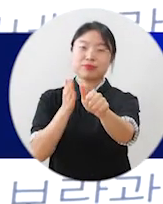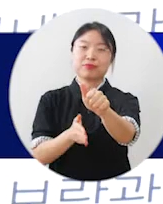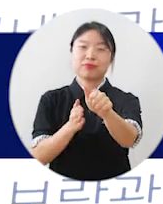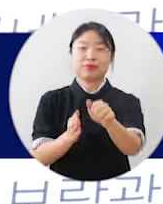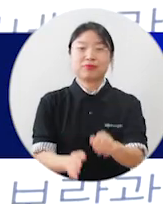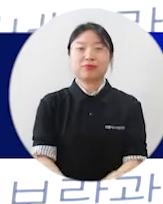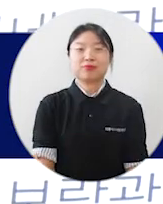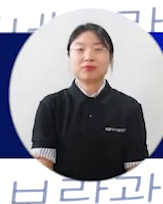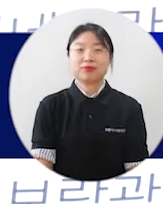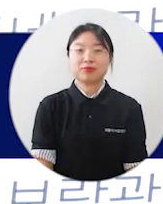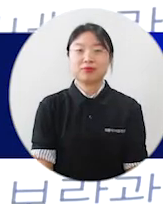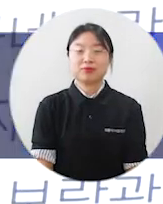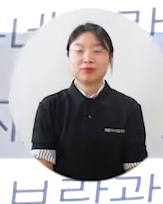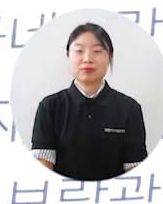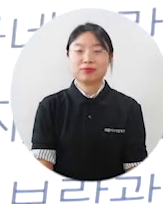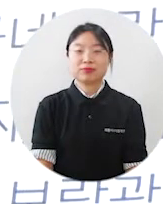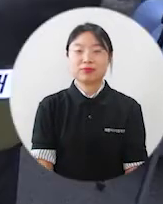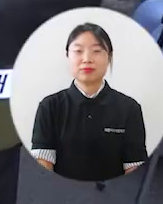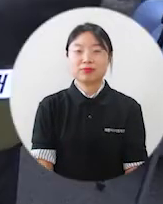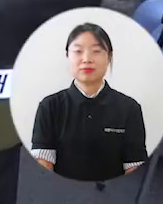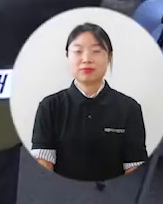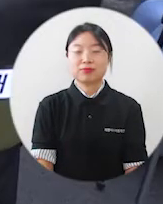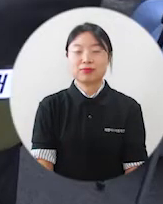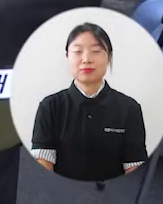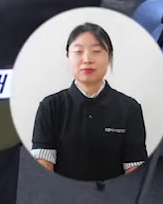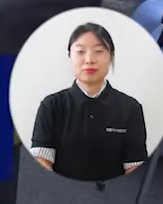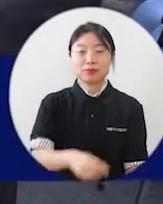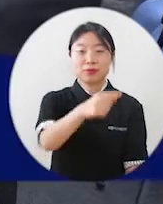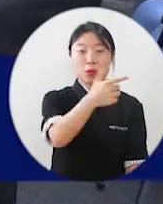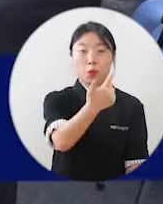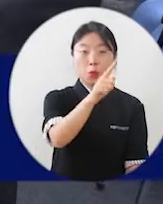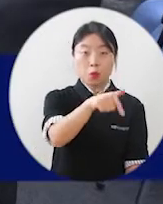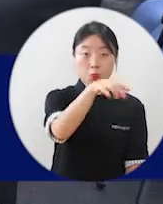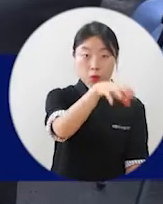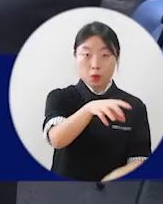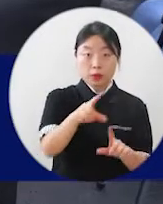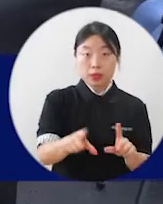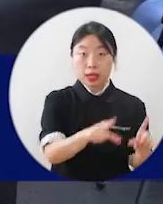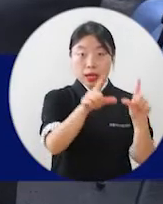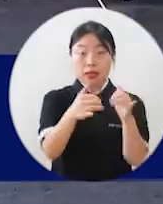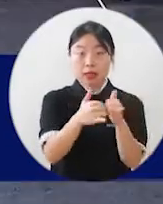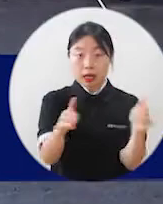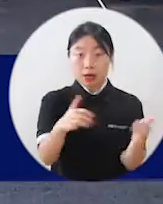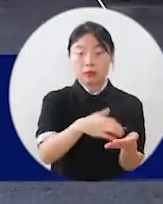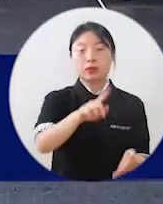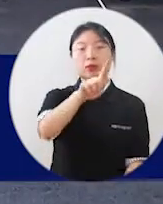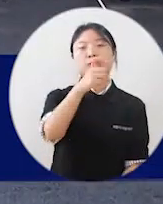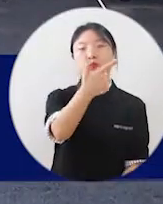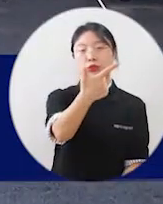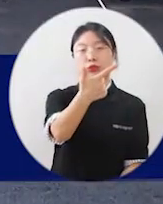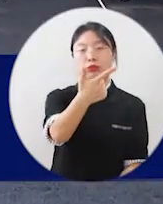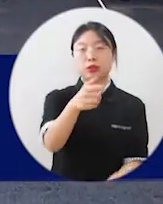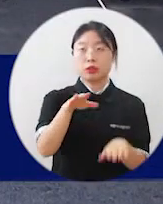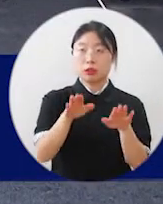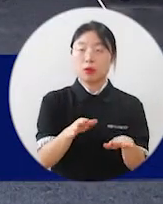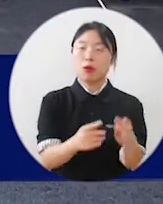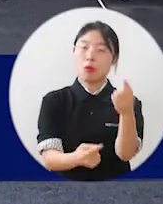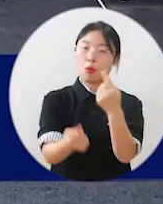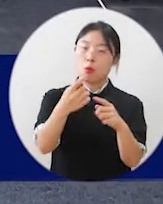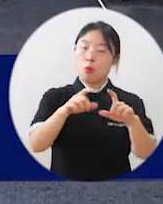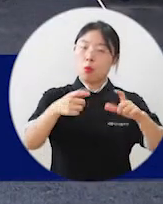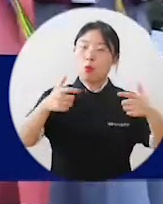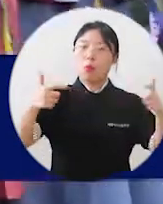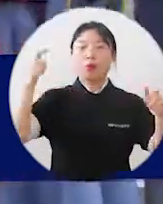보금자리가 되기를 기원을 드리겠습니다. 녹향원의 현재 입소자는 총 16명으로 이번 기능보강 사업을